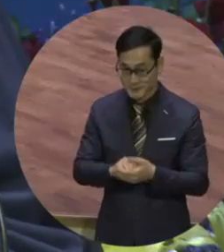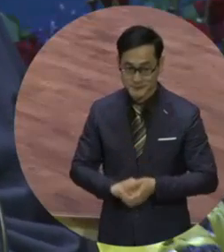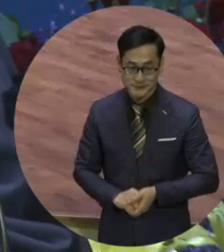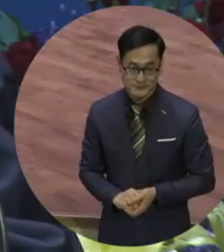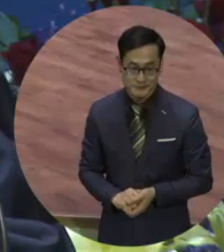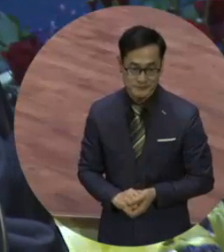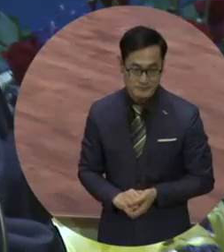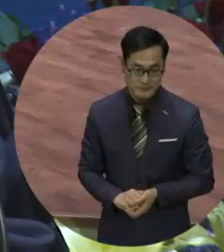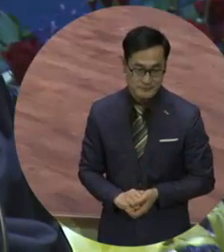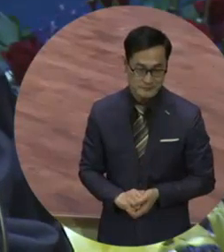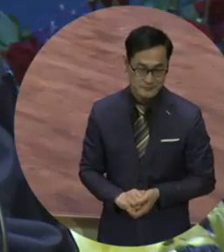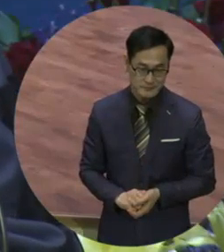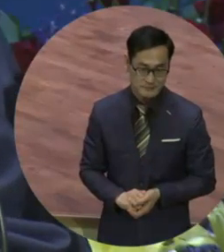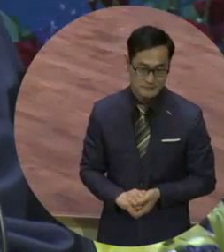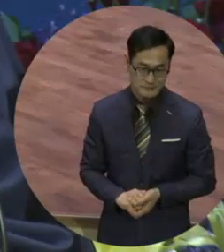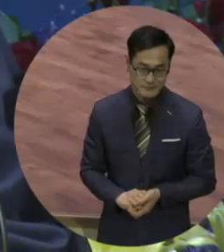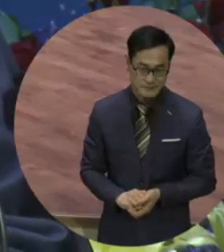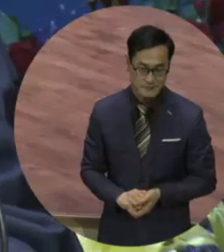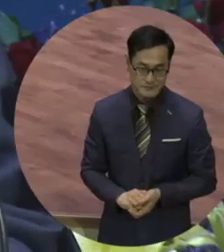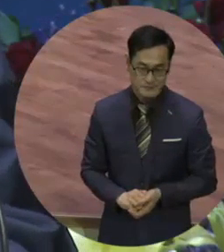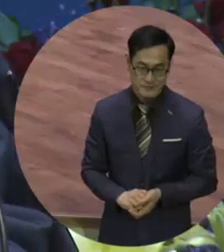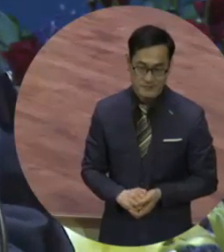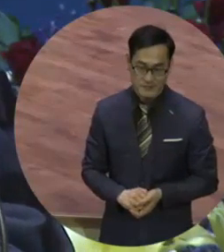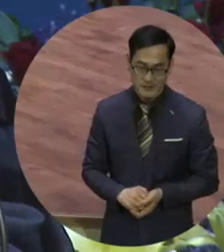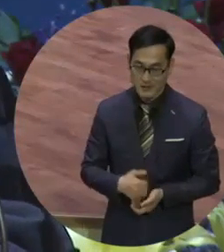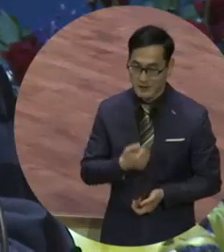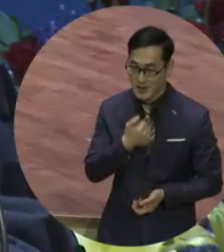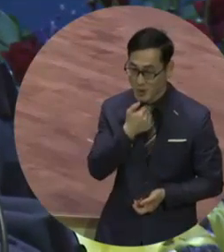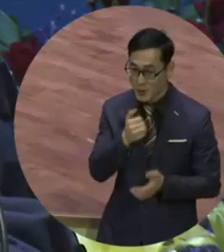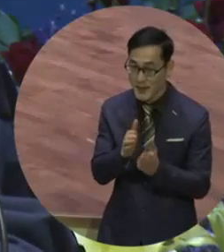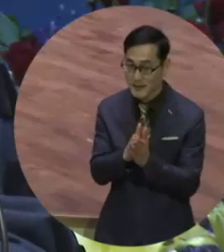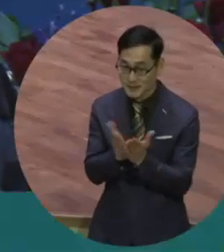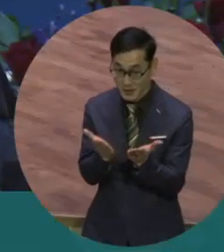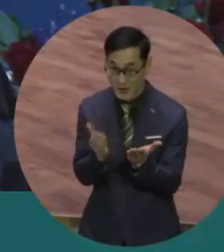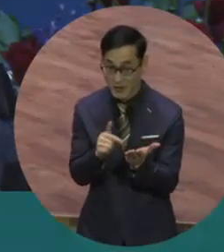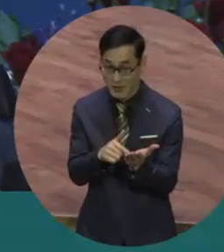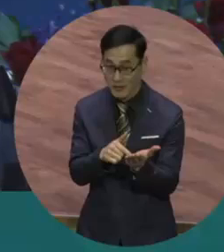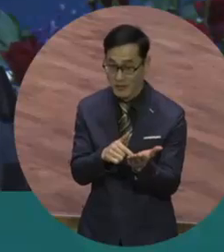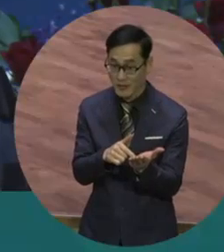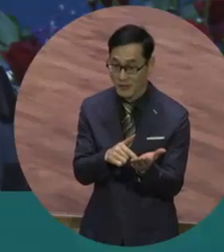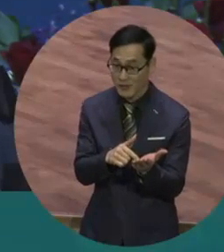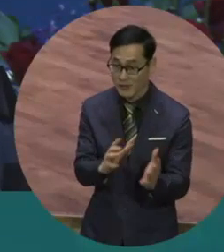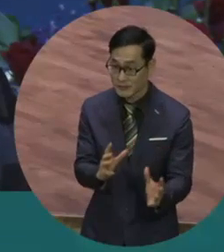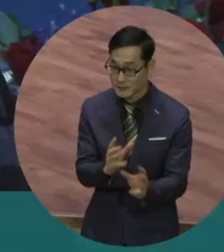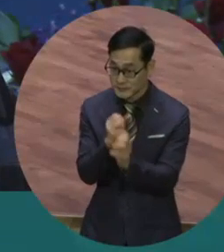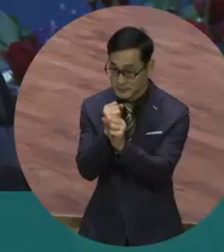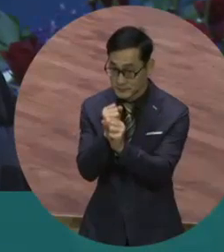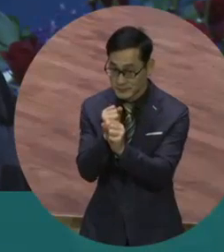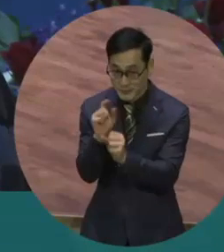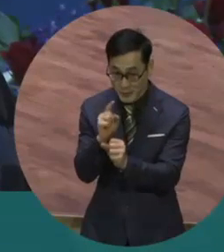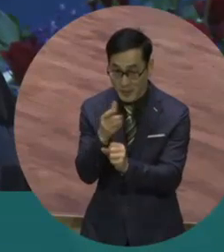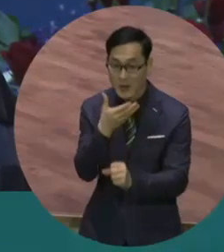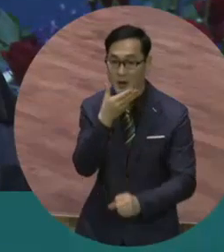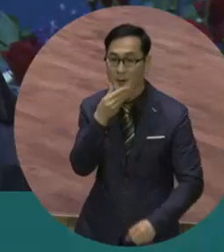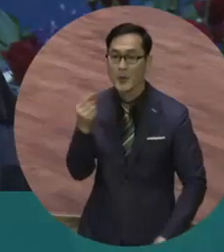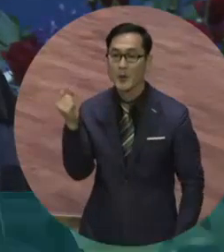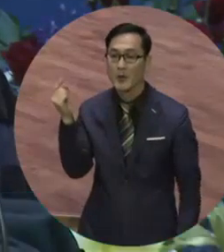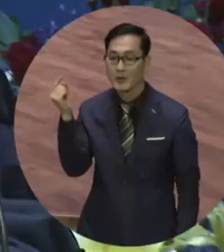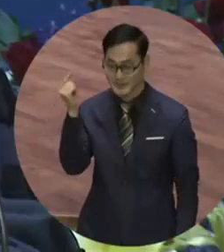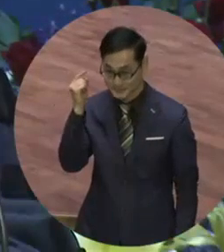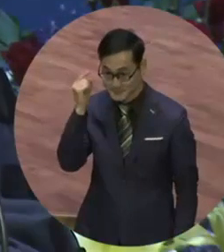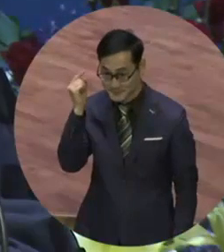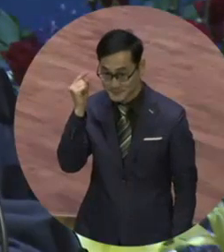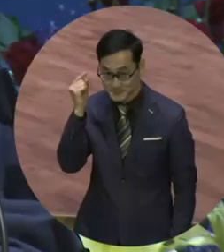로마서를 우리가 매주일 보고 있는데 이 로마서를 한마디로 말하면 복음을 말하고 있습니다. 복음.